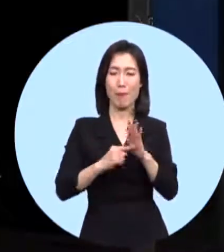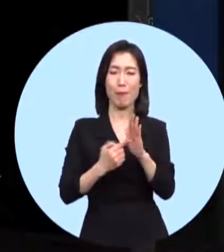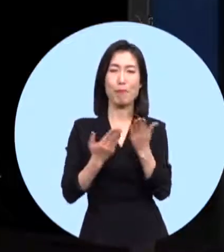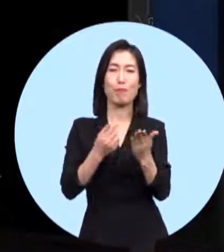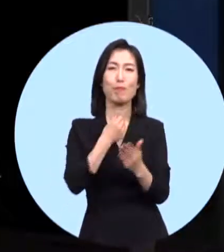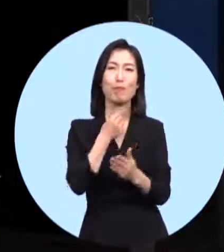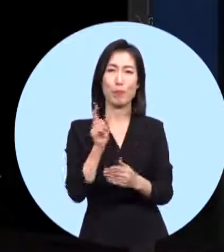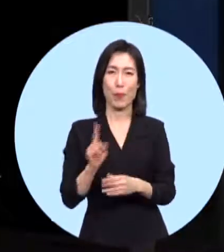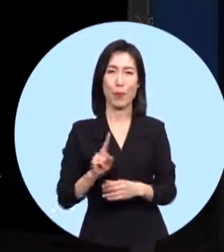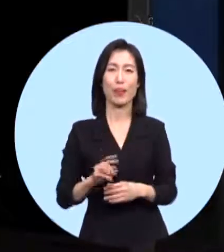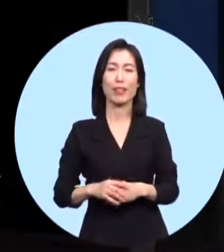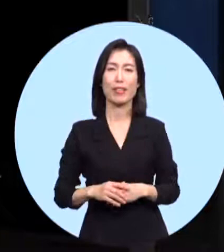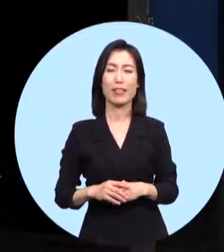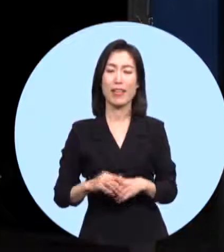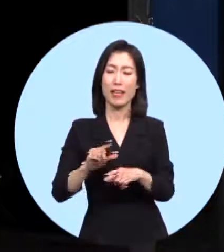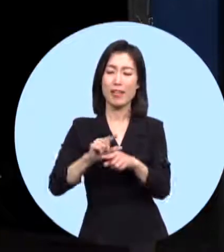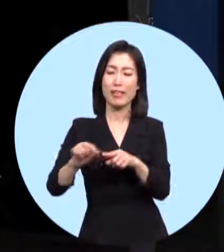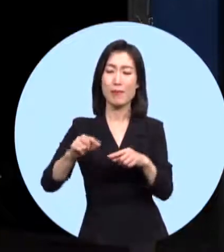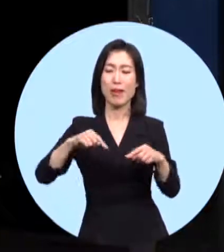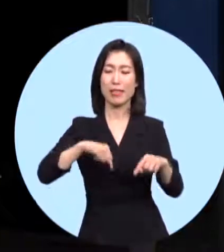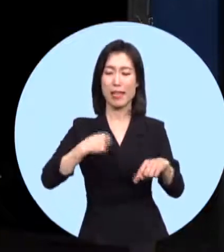것은